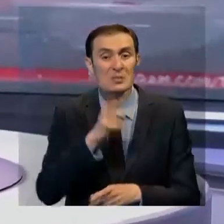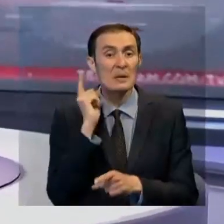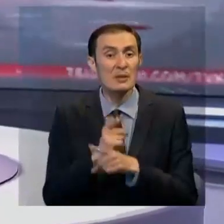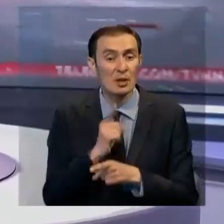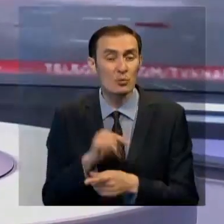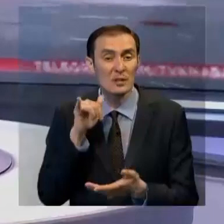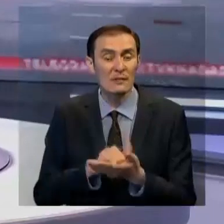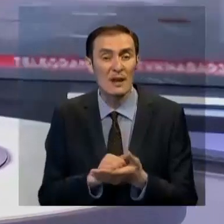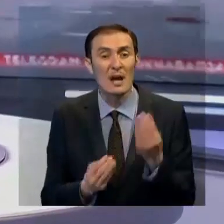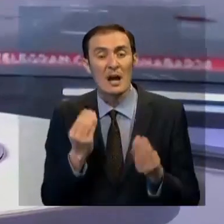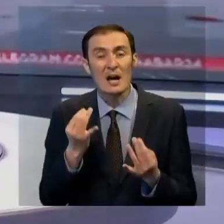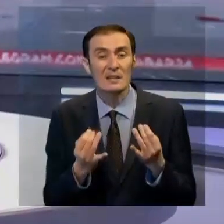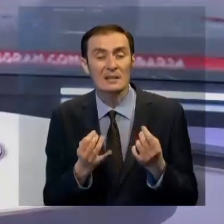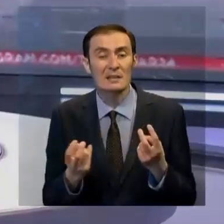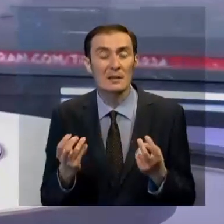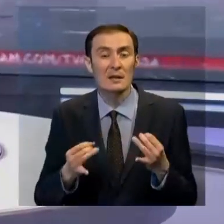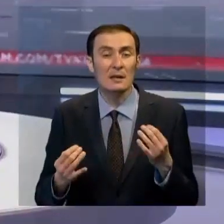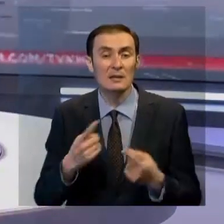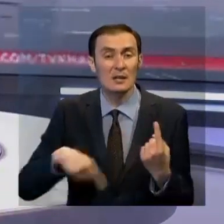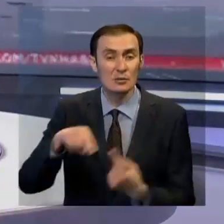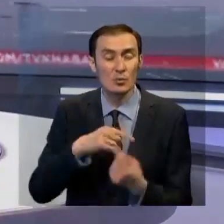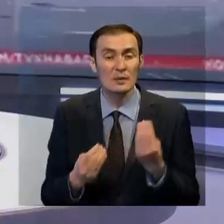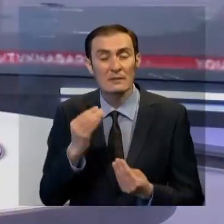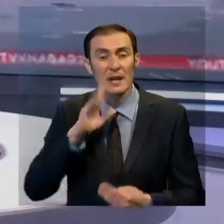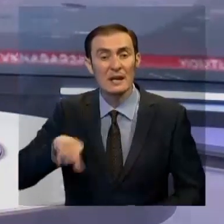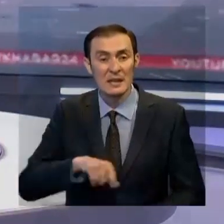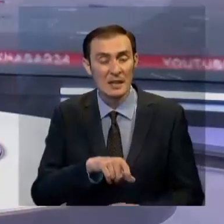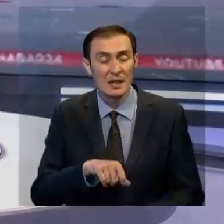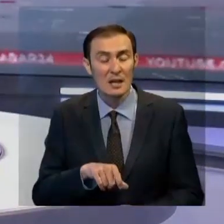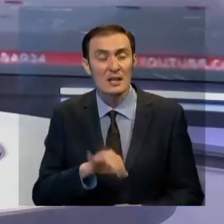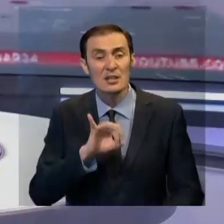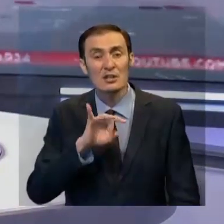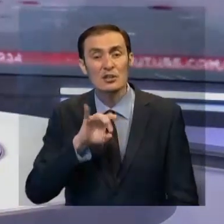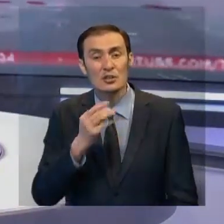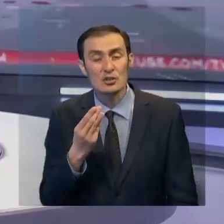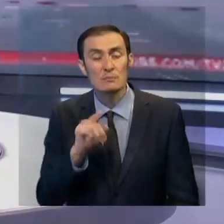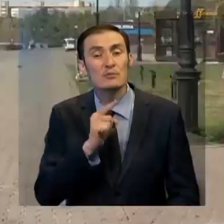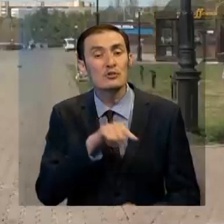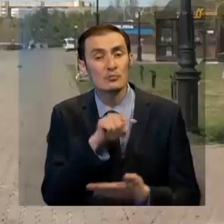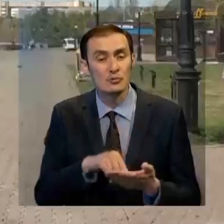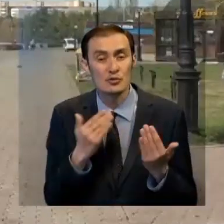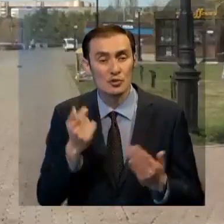запретили устанавливать аттракционы на набережной Иртыша. Почему, узнавали мои коллеги.